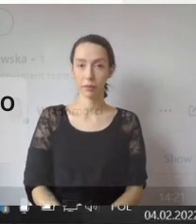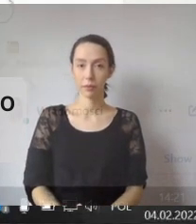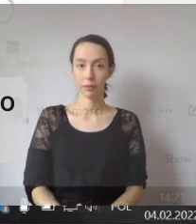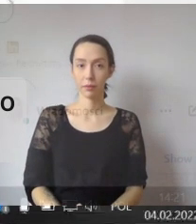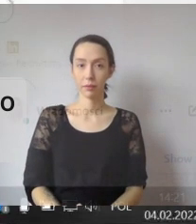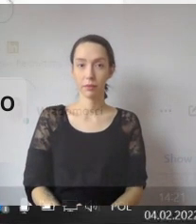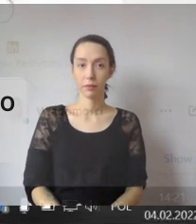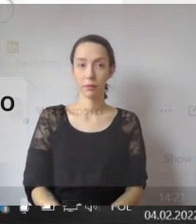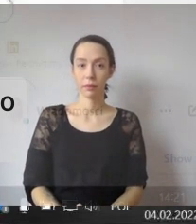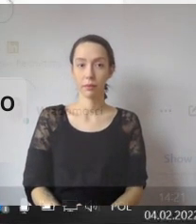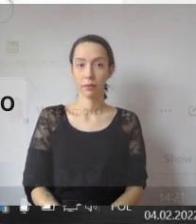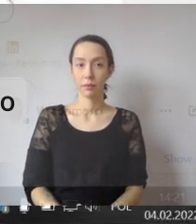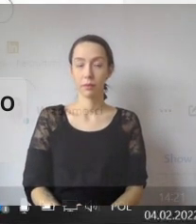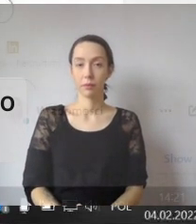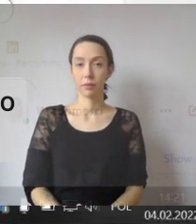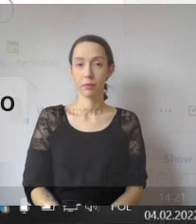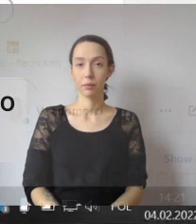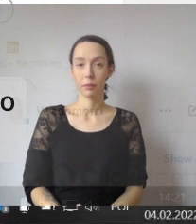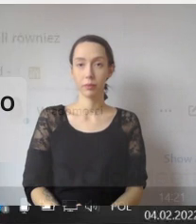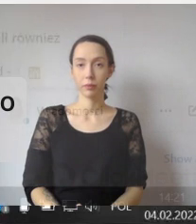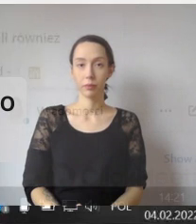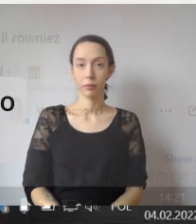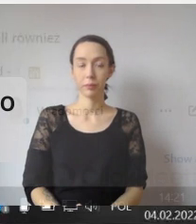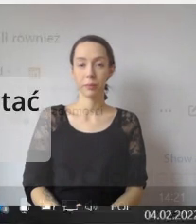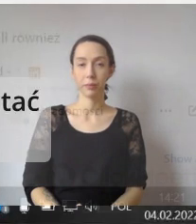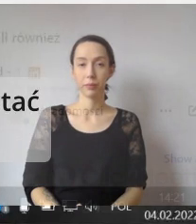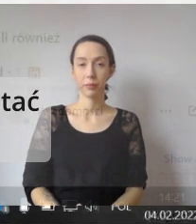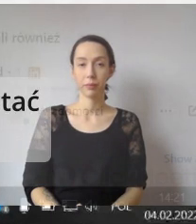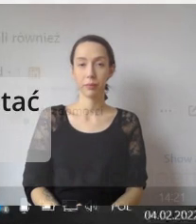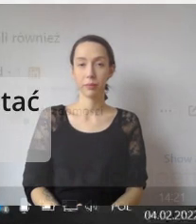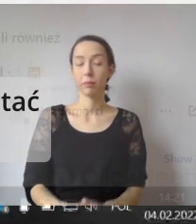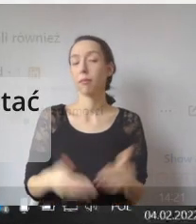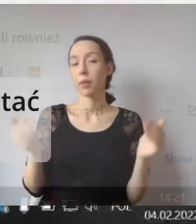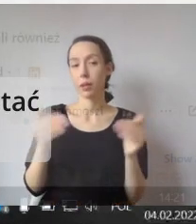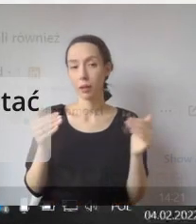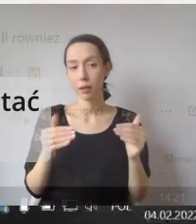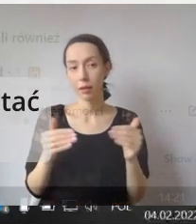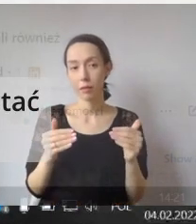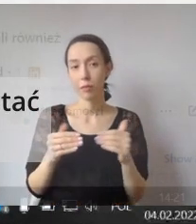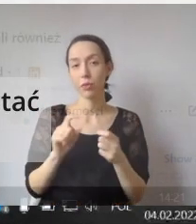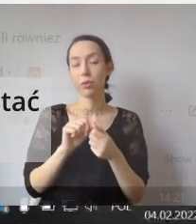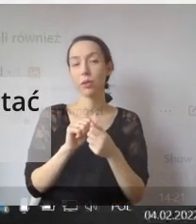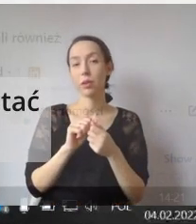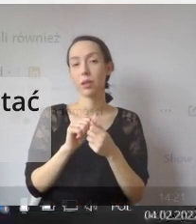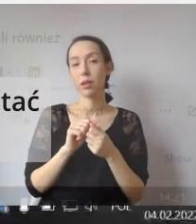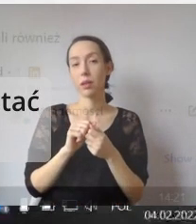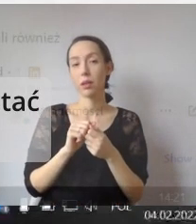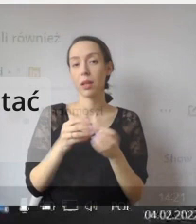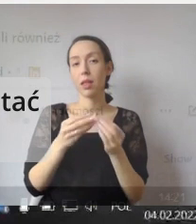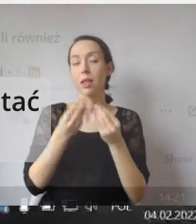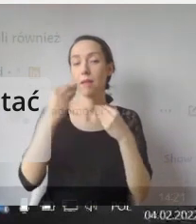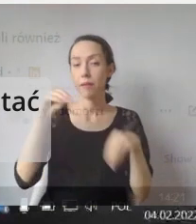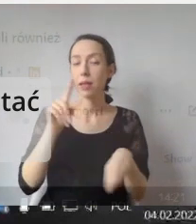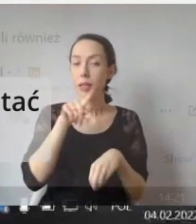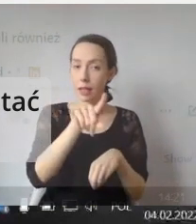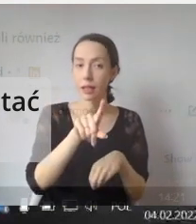Tak, do stworzenia po prostu swojego CV. Także można pobrać do PDF-u do pliku PDF